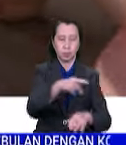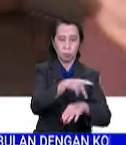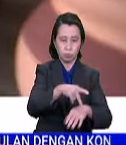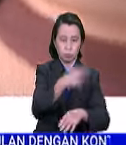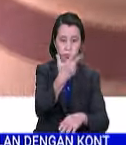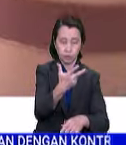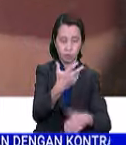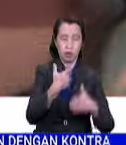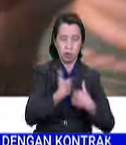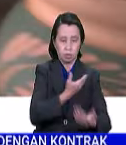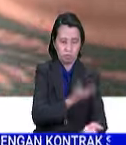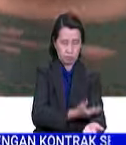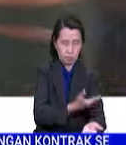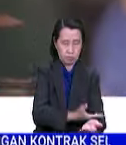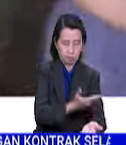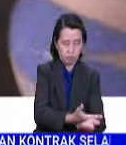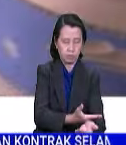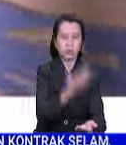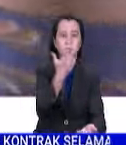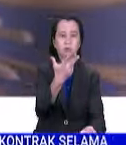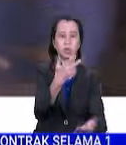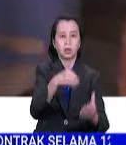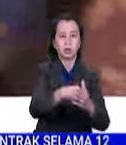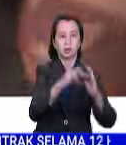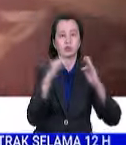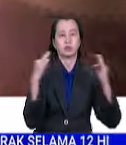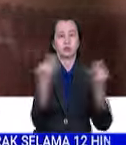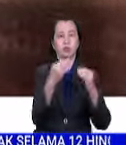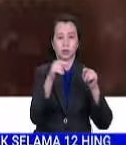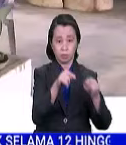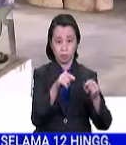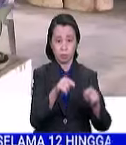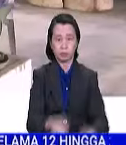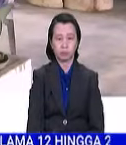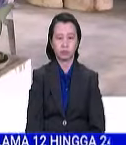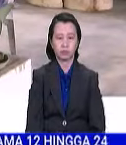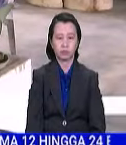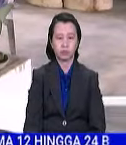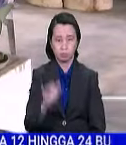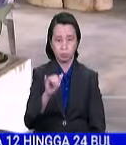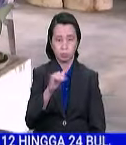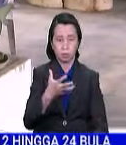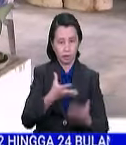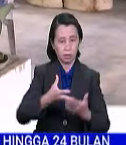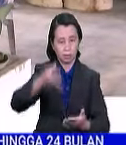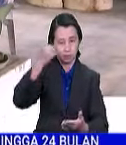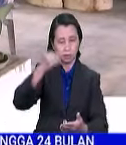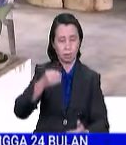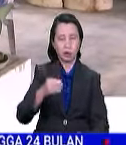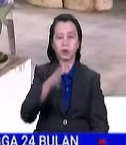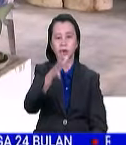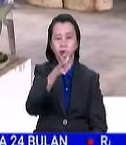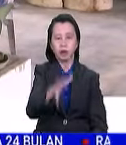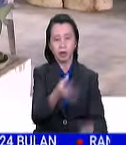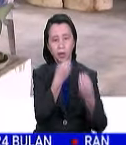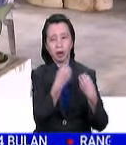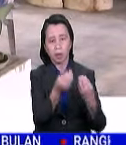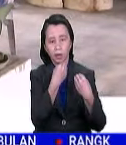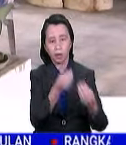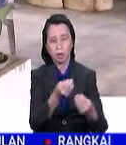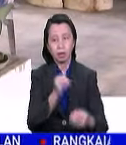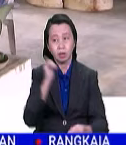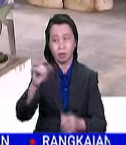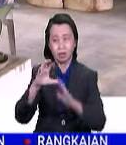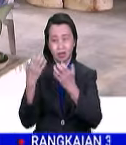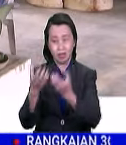turut diwarisi generasi ketiga dalam keluarga mereka. Saya belajar daripada opah saya sendiri lah. Memang tak ada pergi kelas